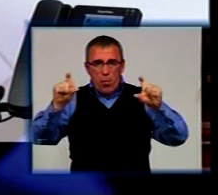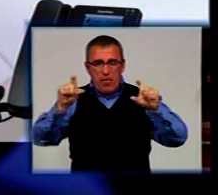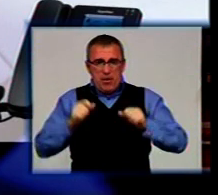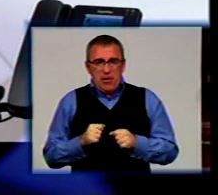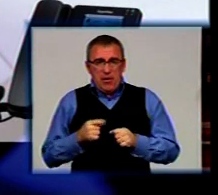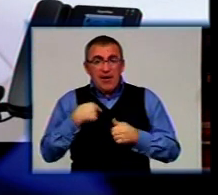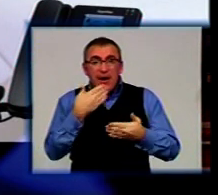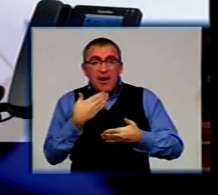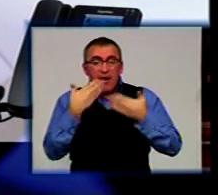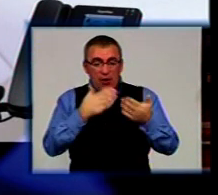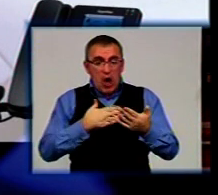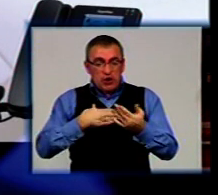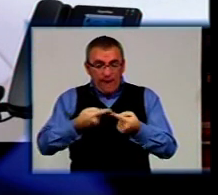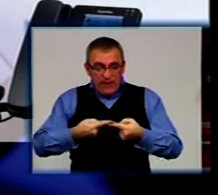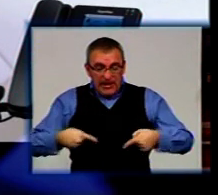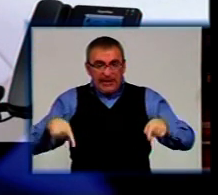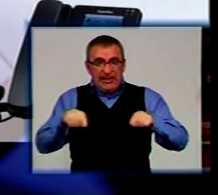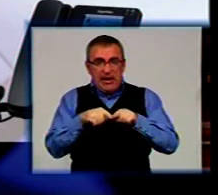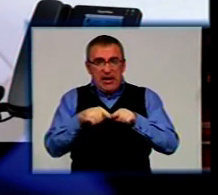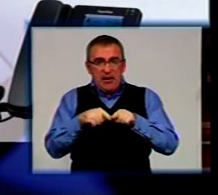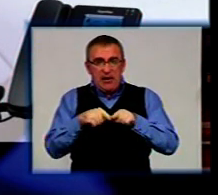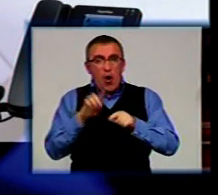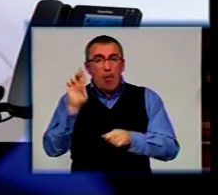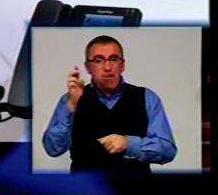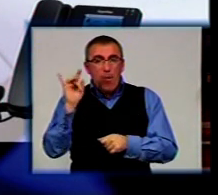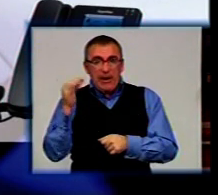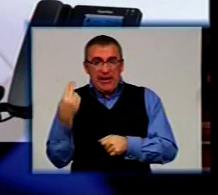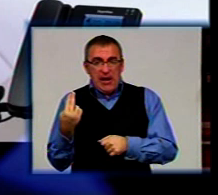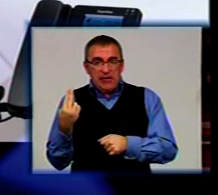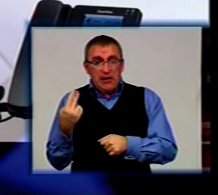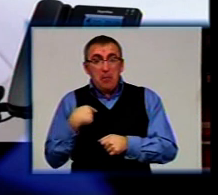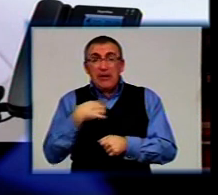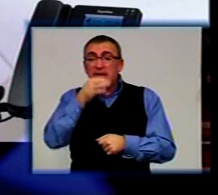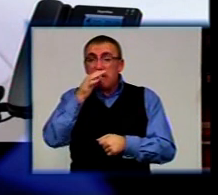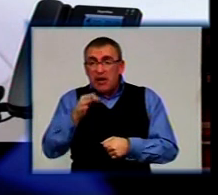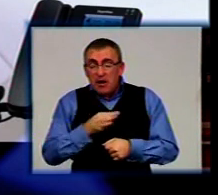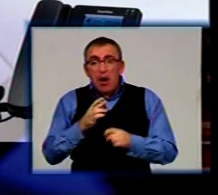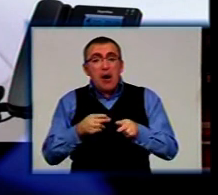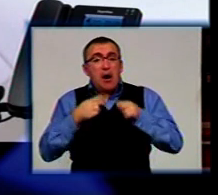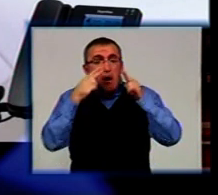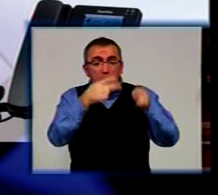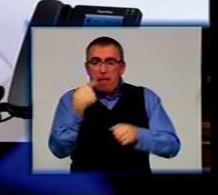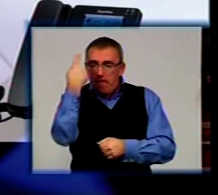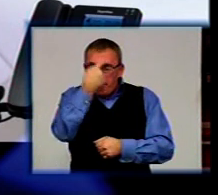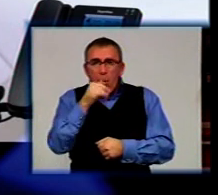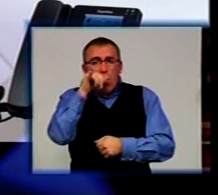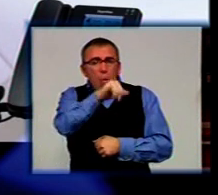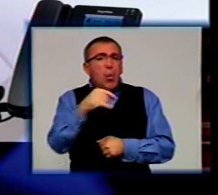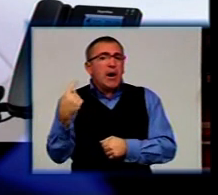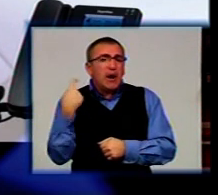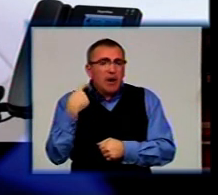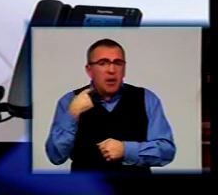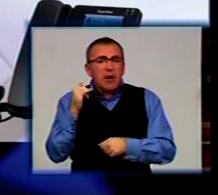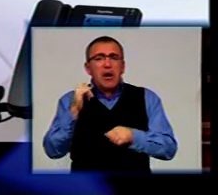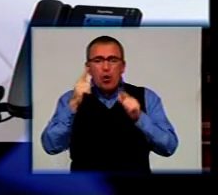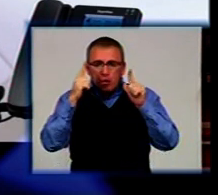наприклад, звернувся в наше відділення в Бобринці. На що мені сказали, що їхати персонально треба в Кіровоград і